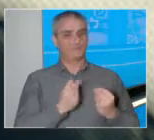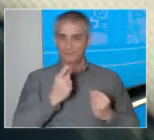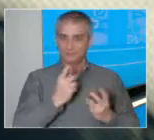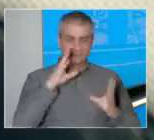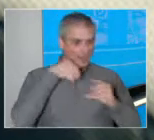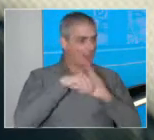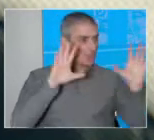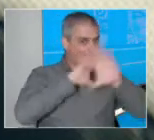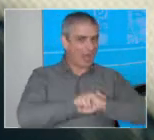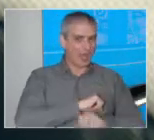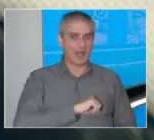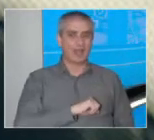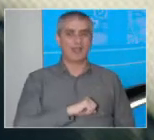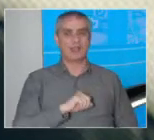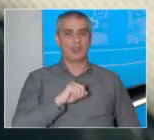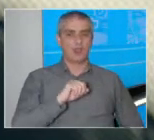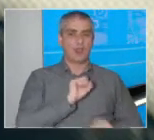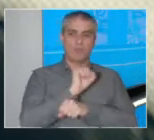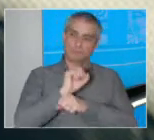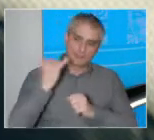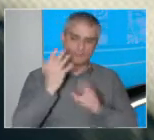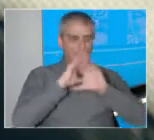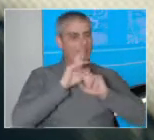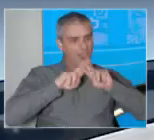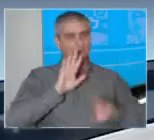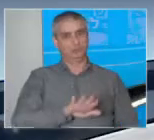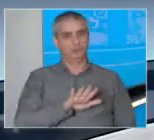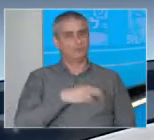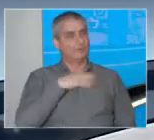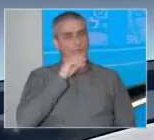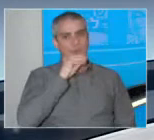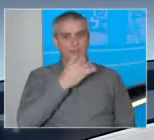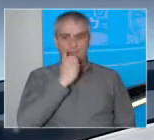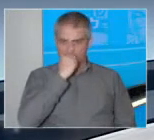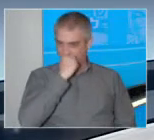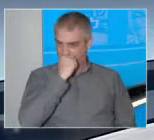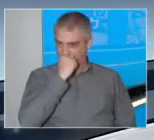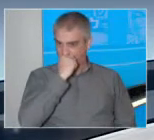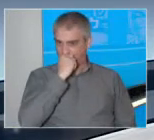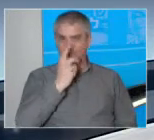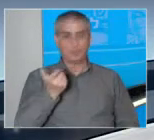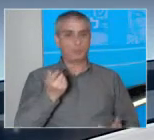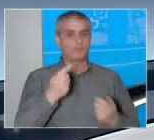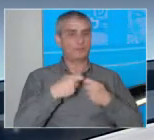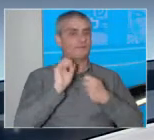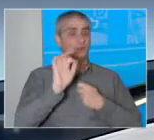לתוך הלילה, הפוזיציה צוקעת אתכם כאן כל לילה. אבל בוא נדבר רגע על חברתך תמר זנדברג, שהייתה